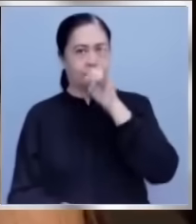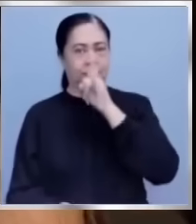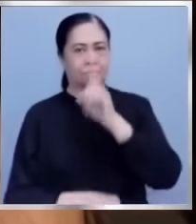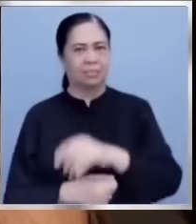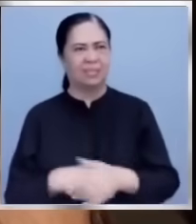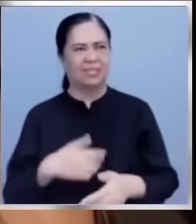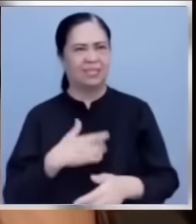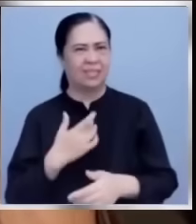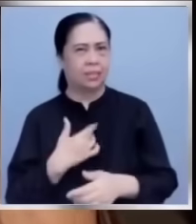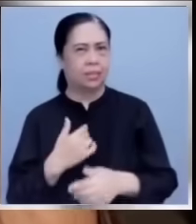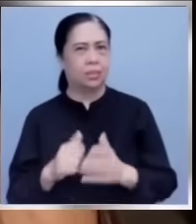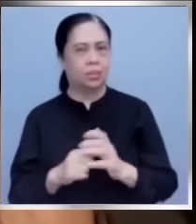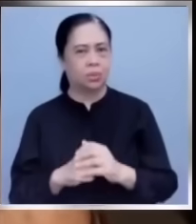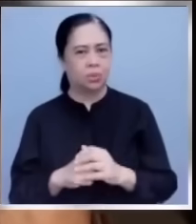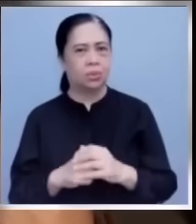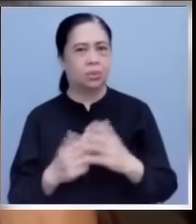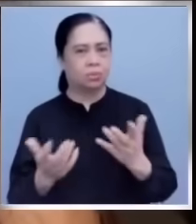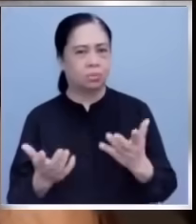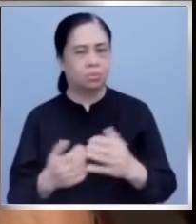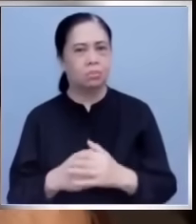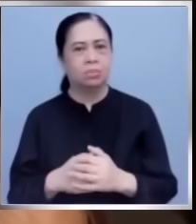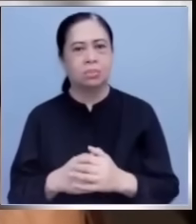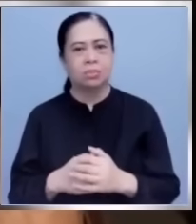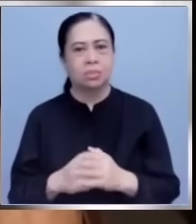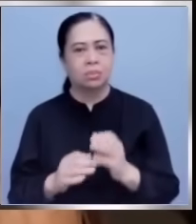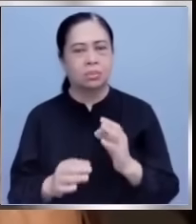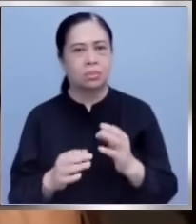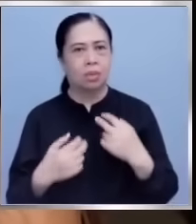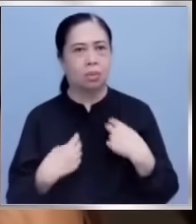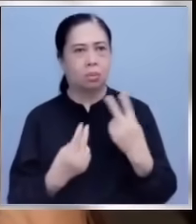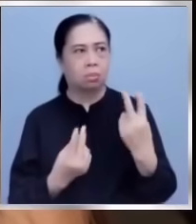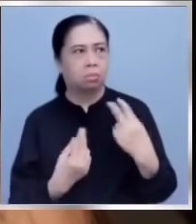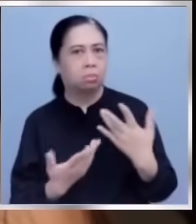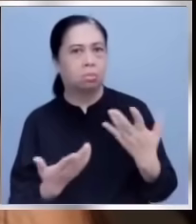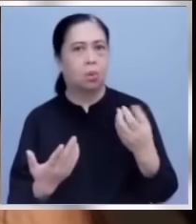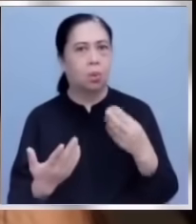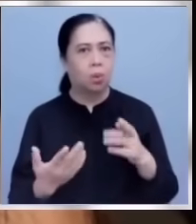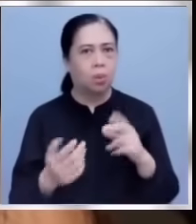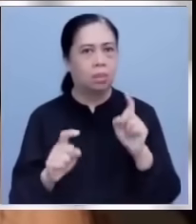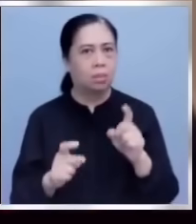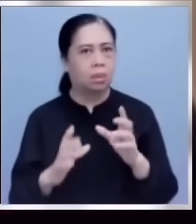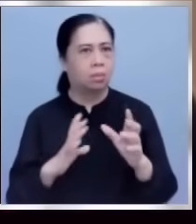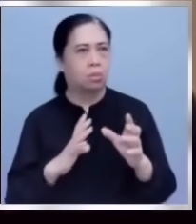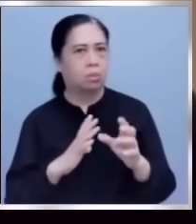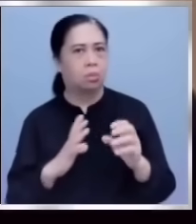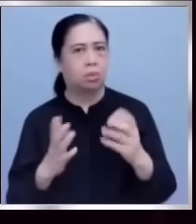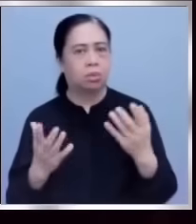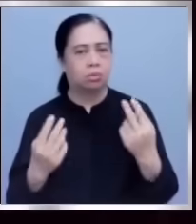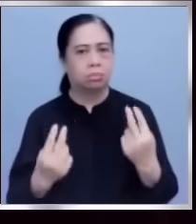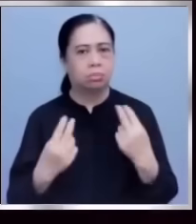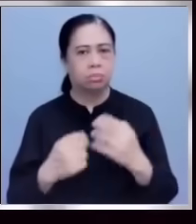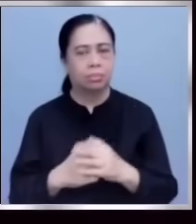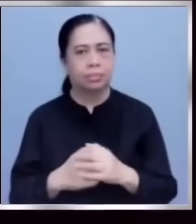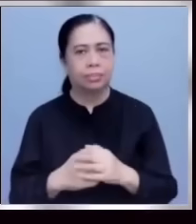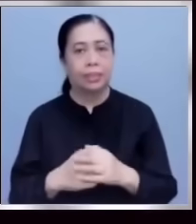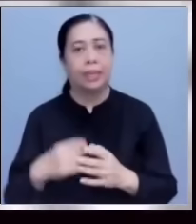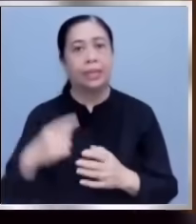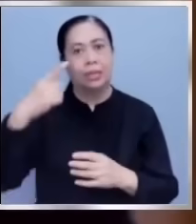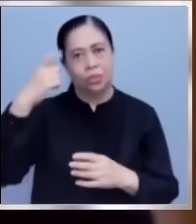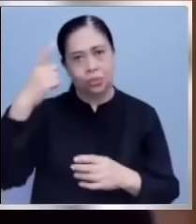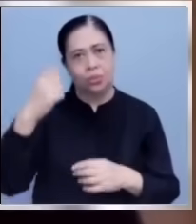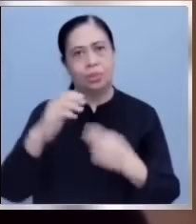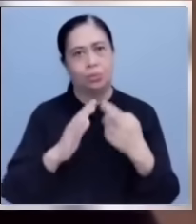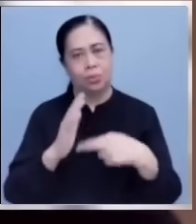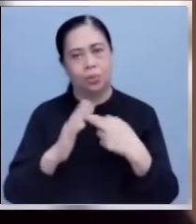dapat kinakahon yung sarili mo na pangganto lang ako or dapat ito lang yung makita nila sa akin. Dream project din na makatrabaho